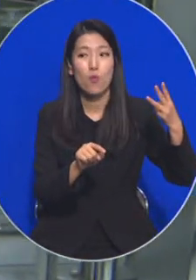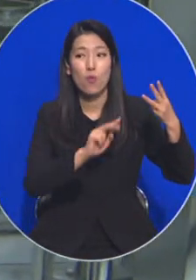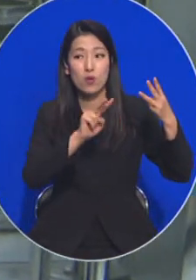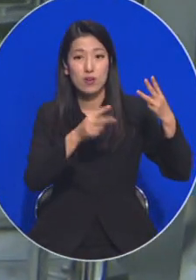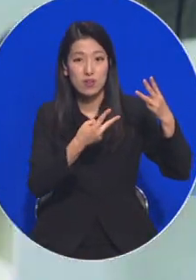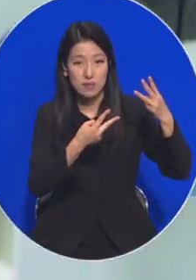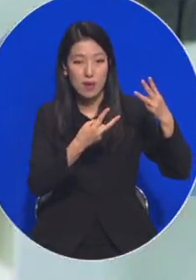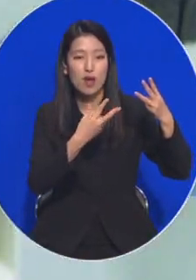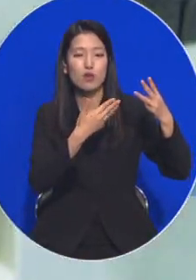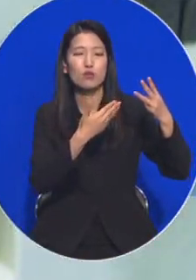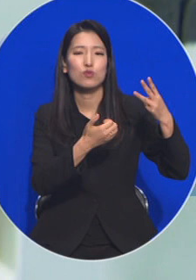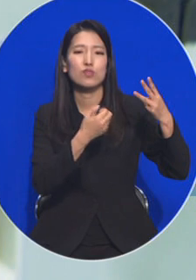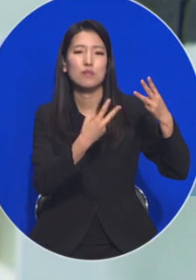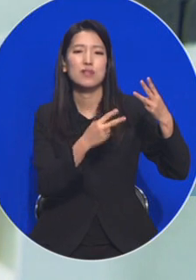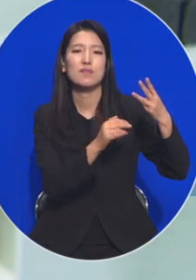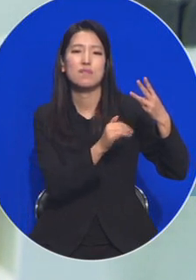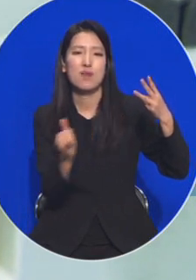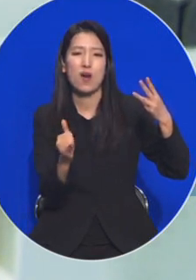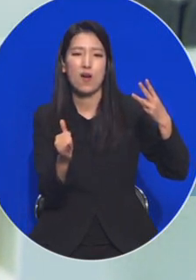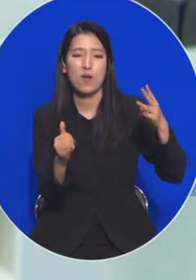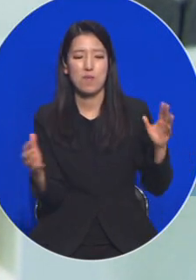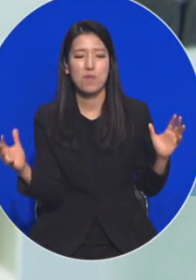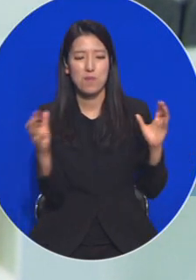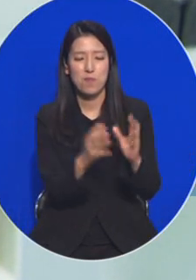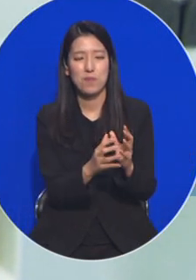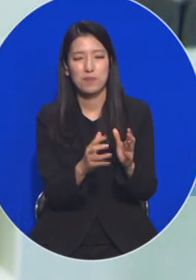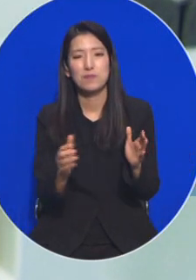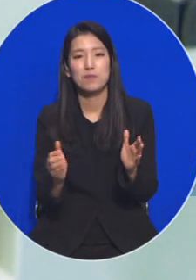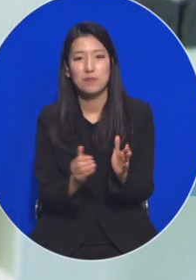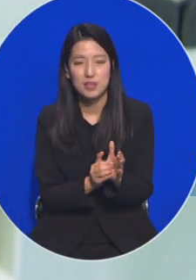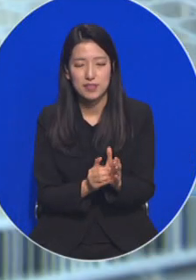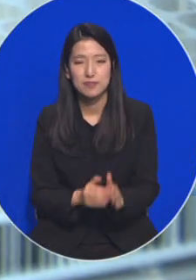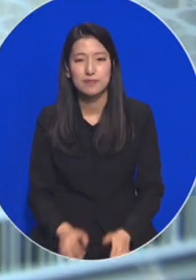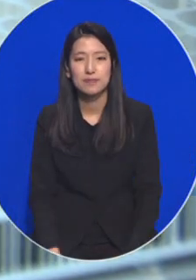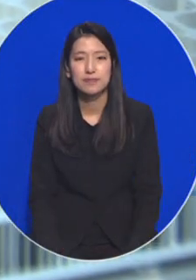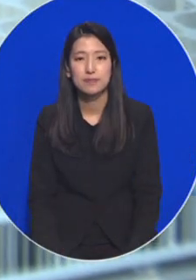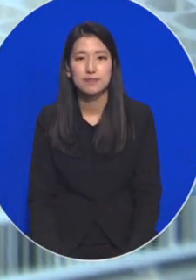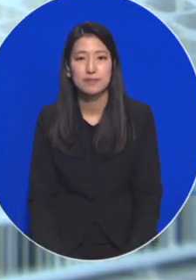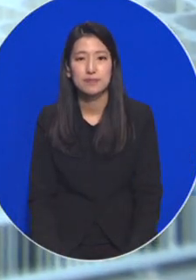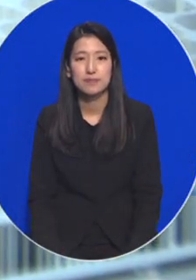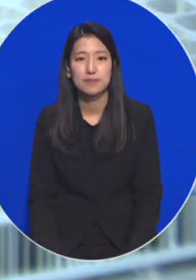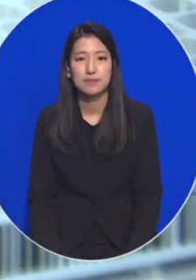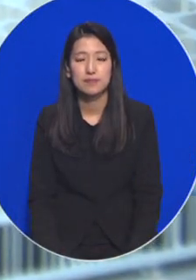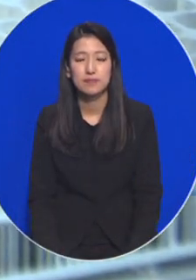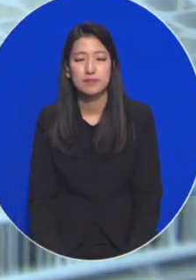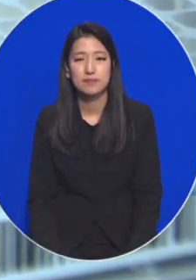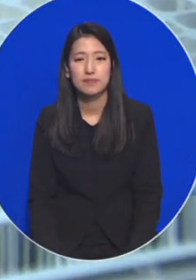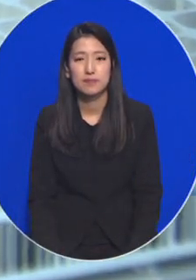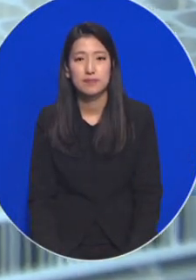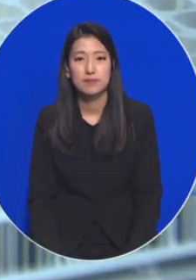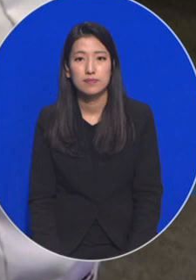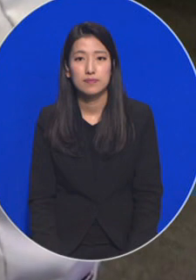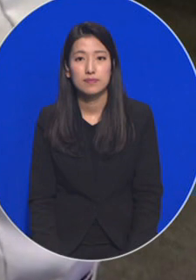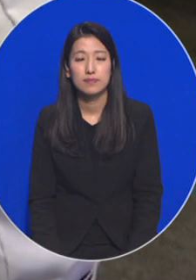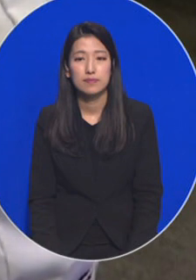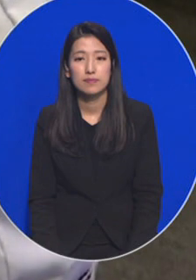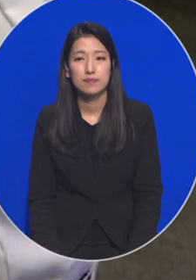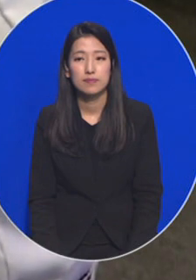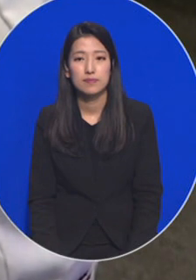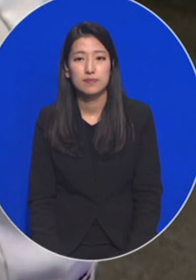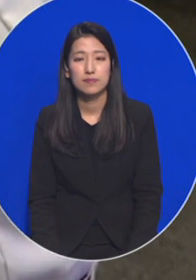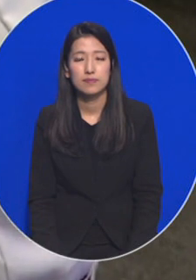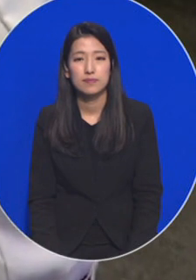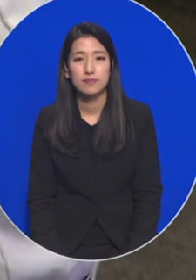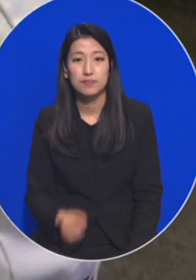참여해 진행 중인데 5집 인한 300명 가운데 200 92명이 환자가 임상시험에 참여했습니다 아울러